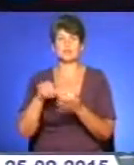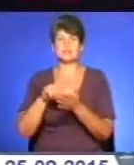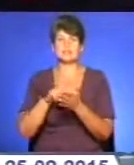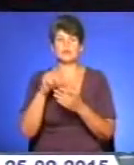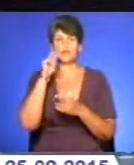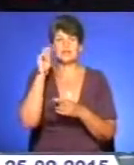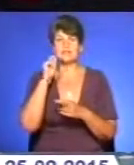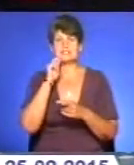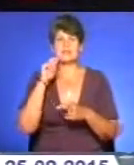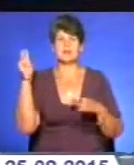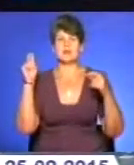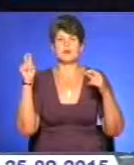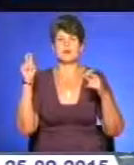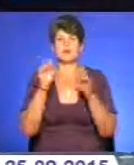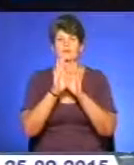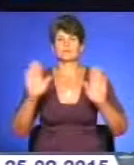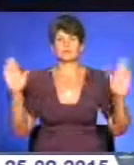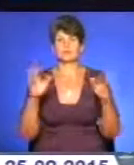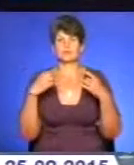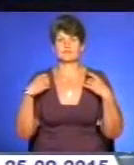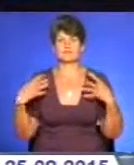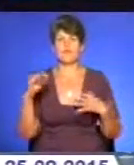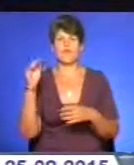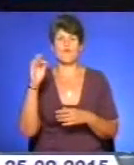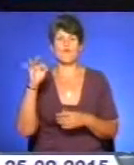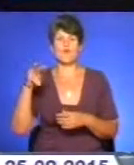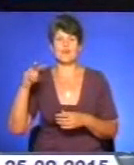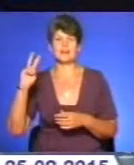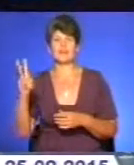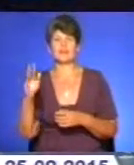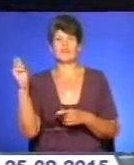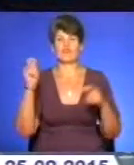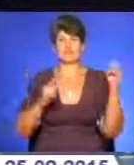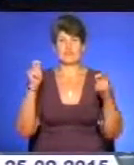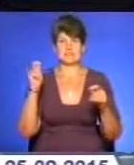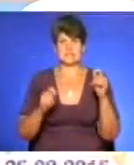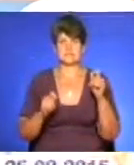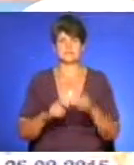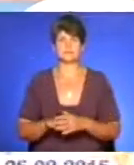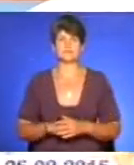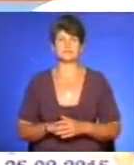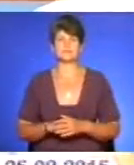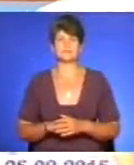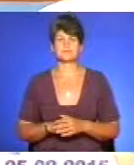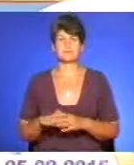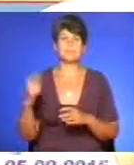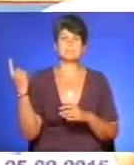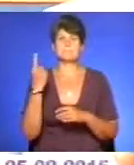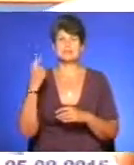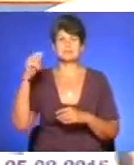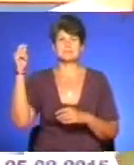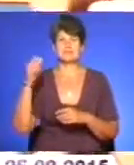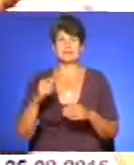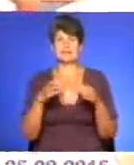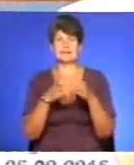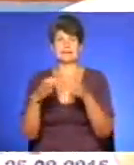всеукраїнського фольклорно-етнографічного свята «Фолькфест» у Тернополі, розповідає Оксана Павлишина. Першими прибули